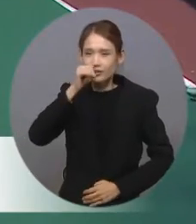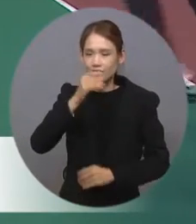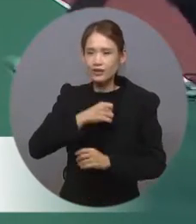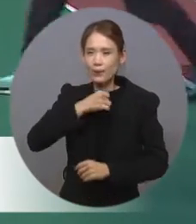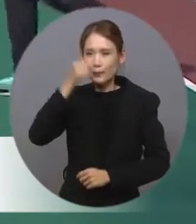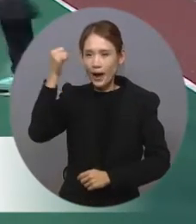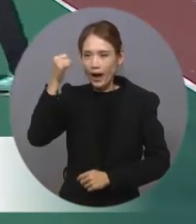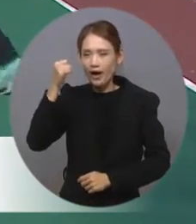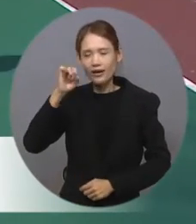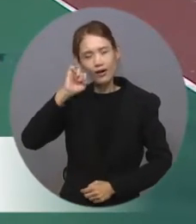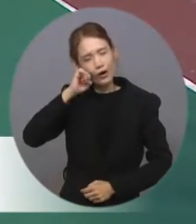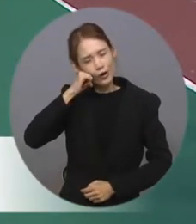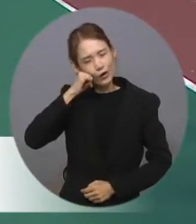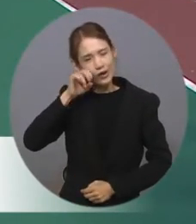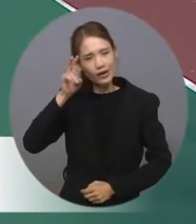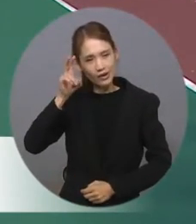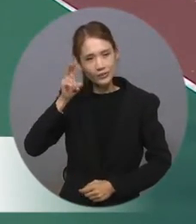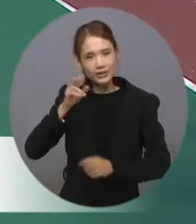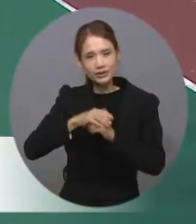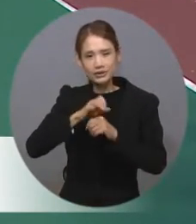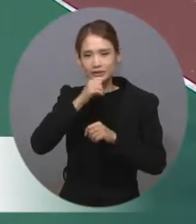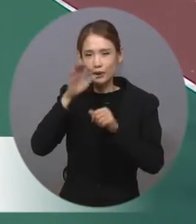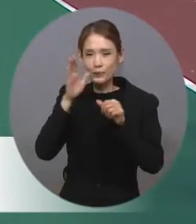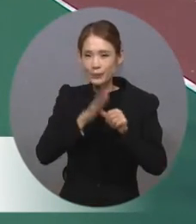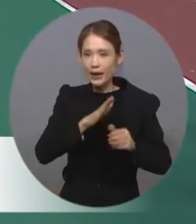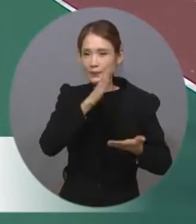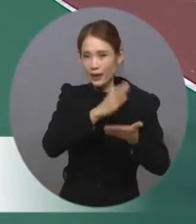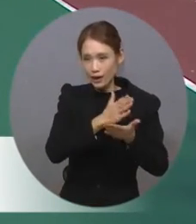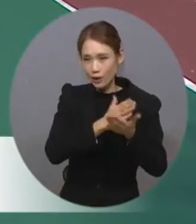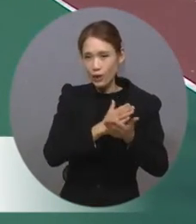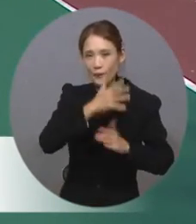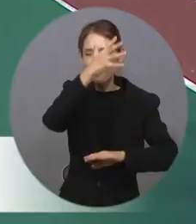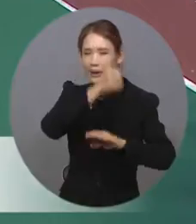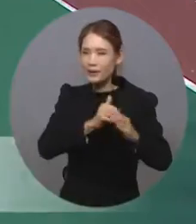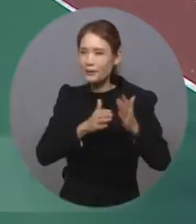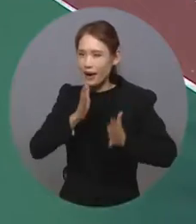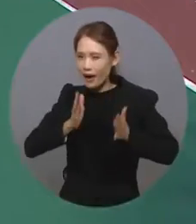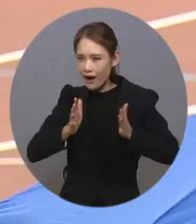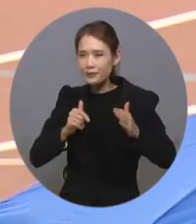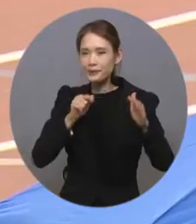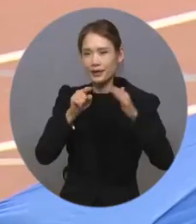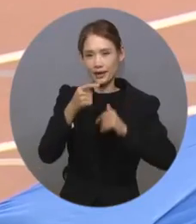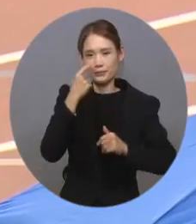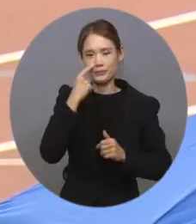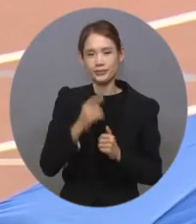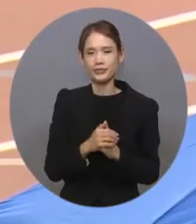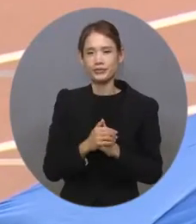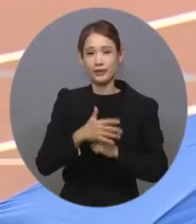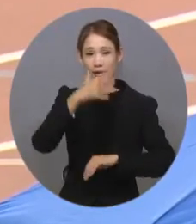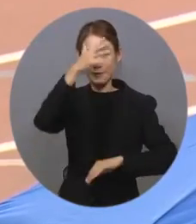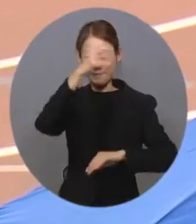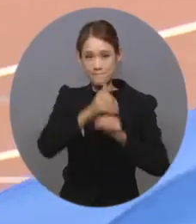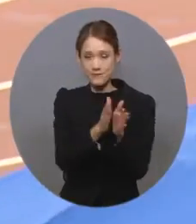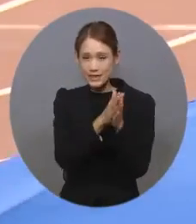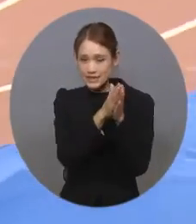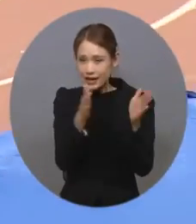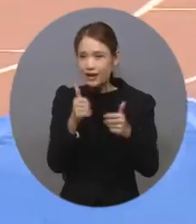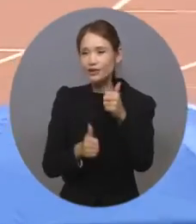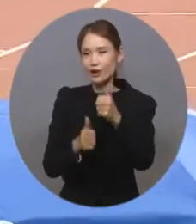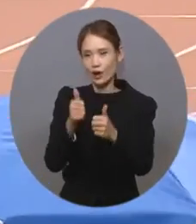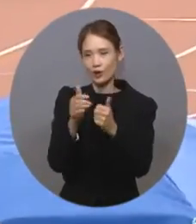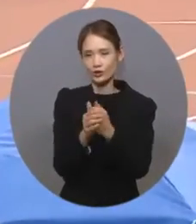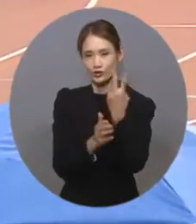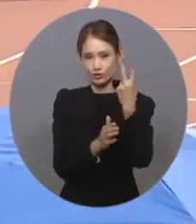못 따겠지만 그래도 실격 처리 안 되고 그냥 끝까지 완주하는 게 목표입니다. 마침내 시작된 경기.